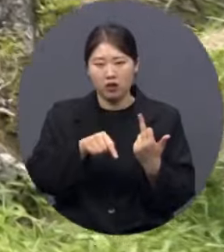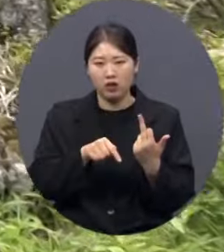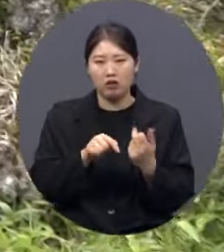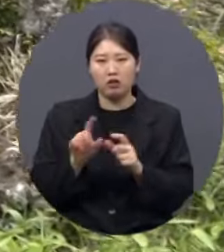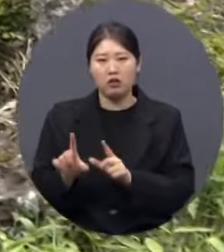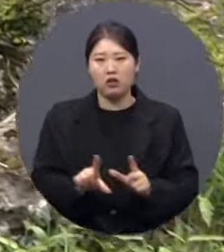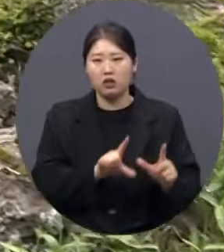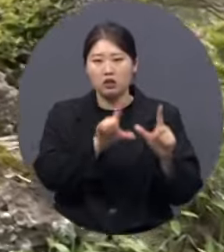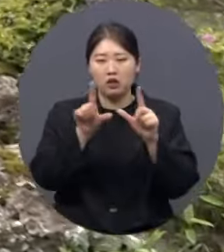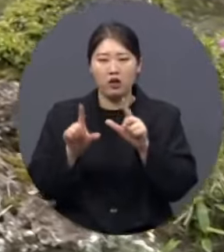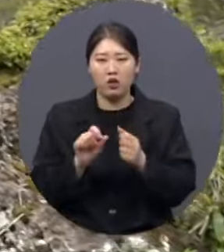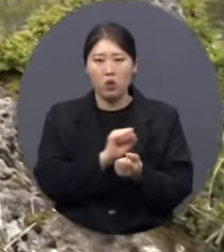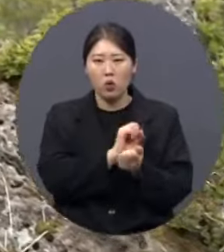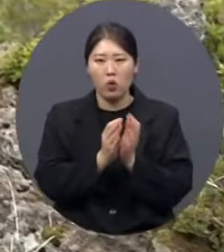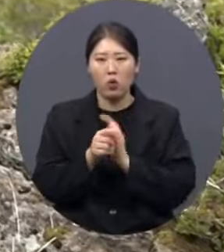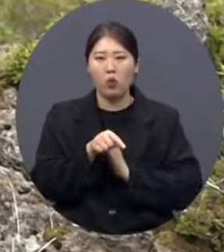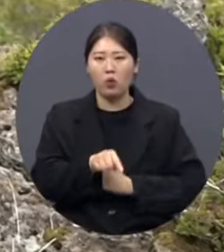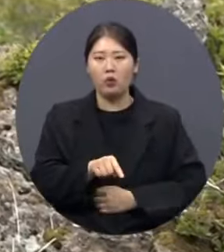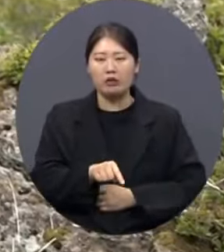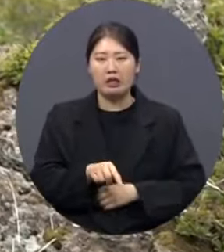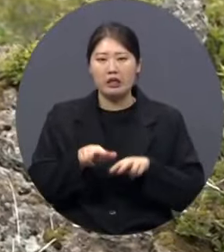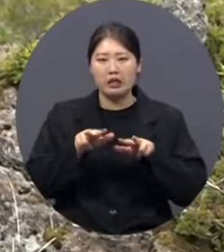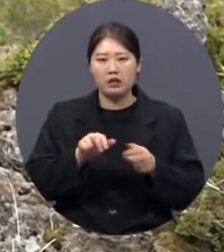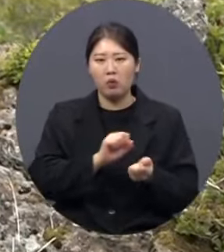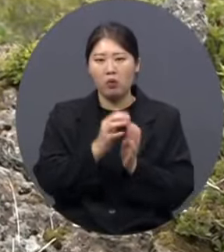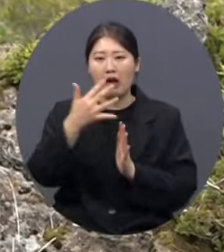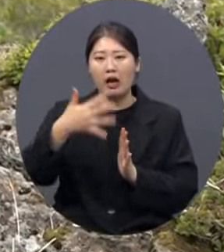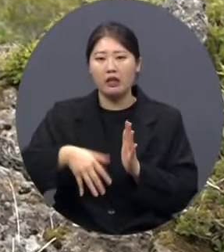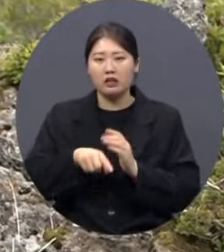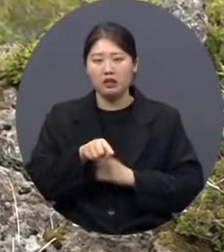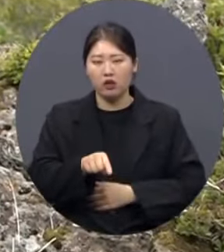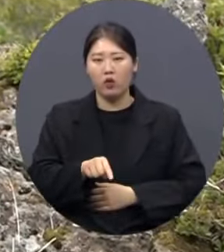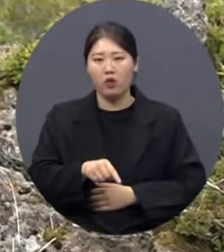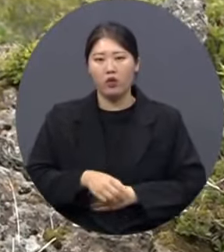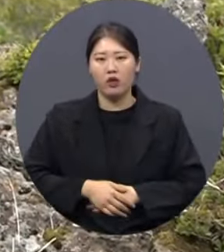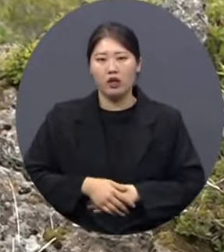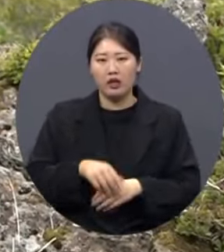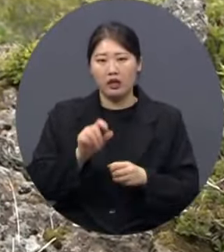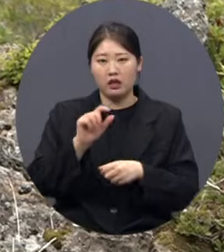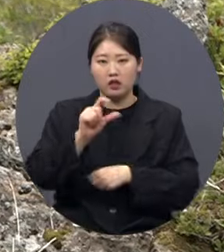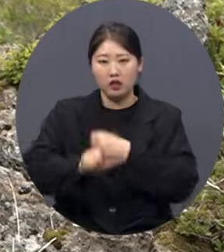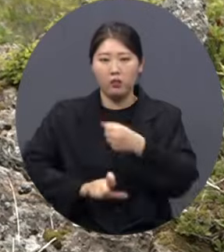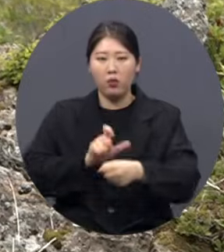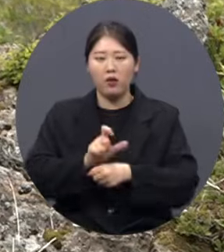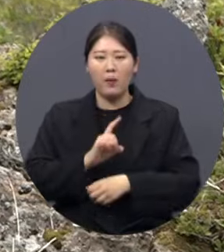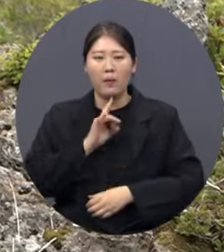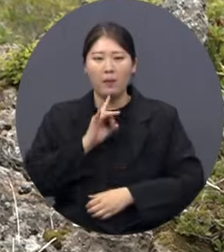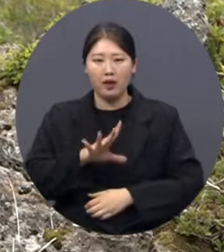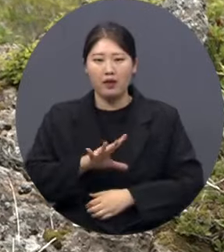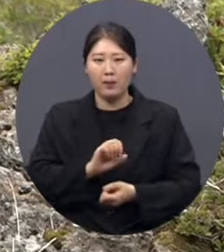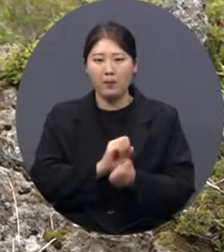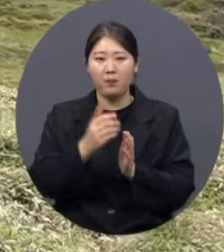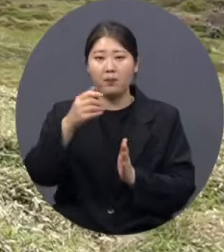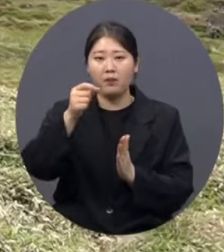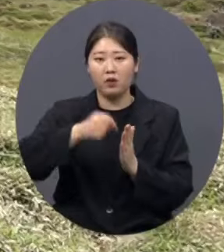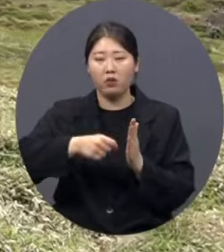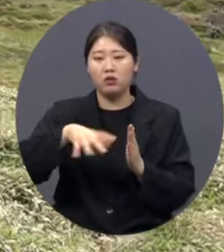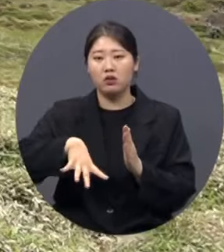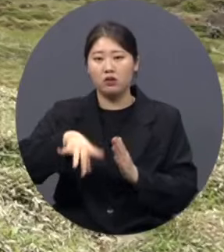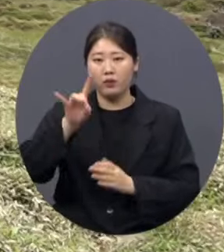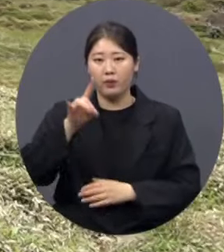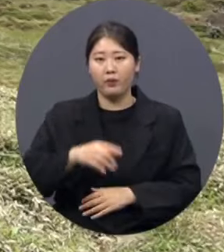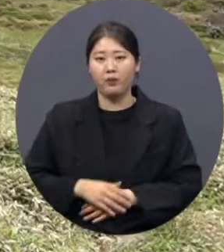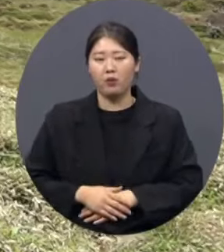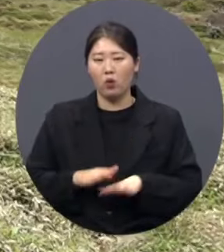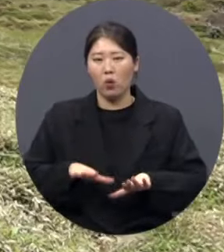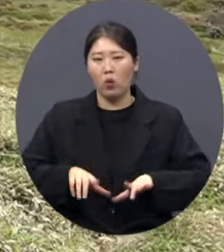철이 대부분 꽃을 피우지 않은 것은 철 계화를 기록하기 시작한 최근 15년 만에 처음입니다